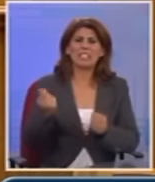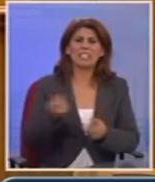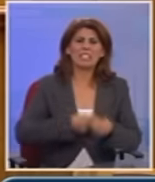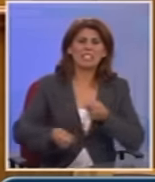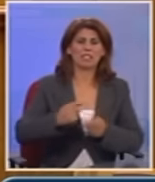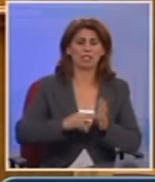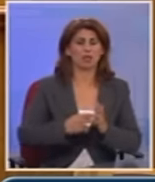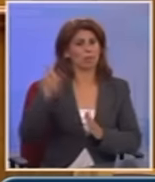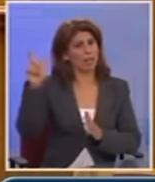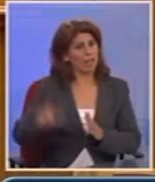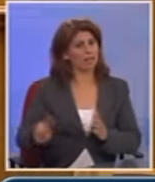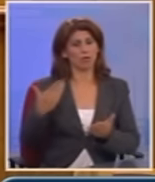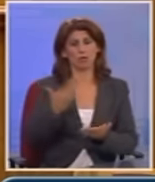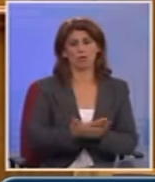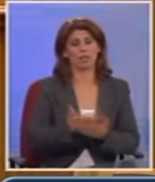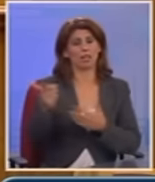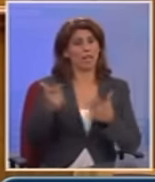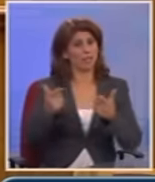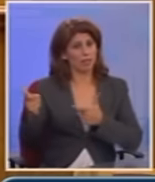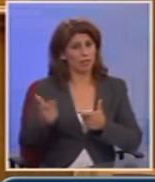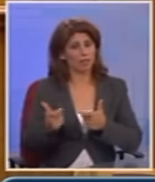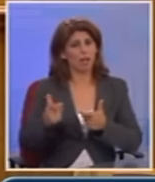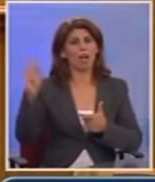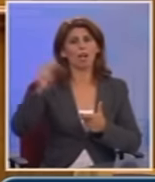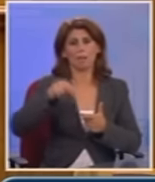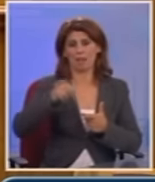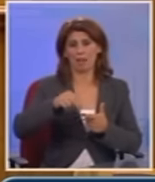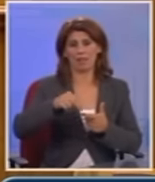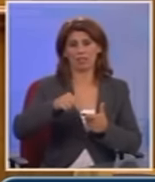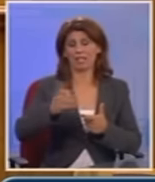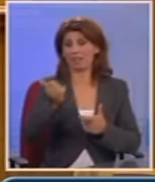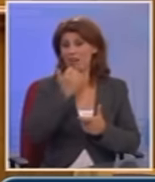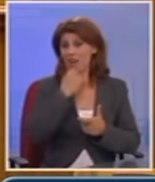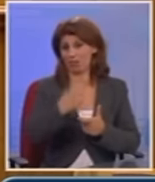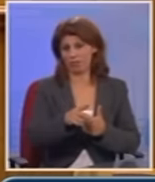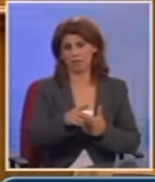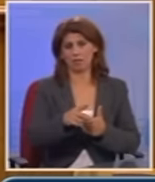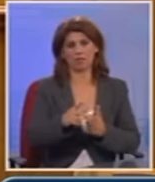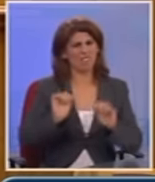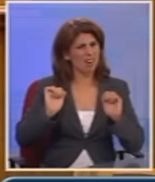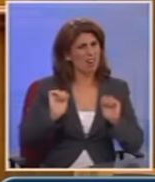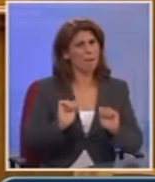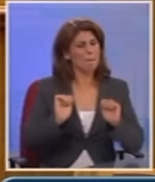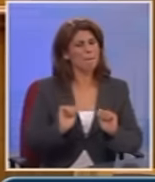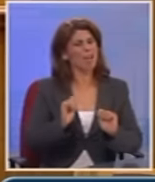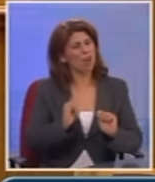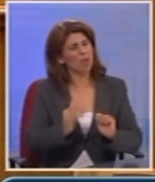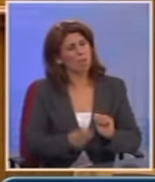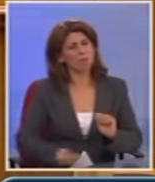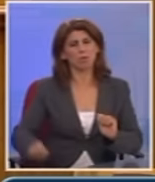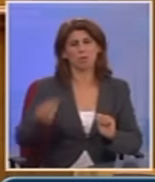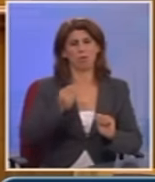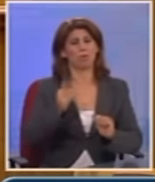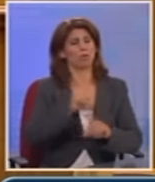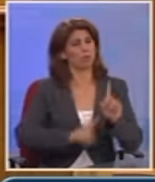το ζητήσατε και οι δανειστές εκμεταλλεύτηκαν τα λάθη σας για να πιέσουν ακόμα περισσότερο,